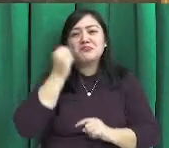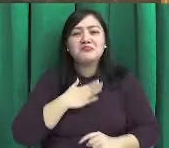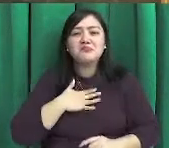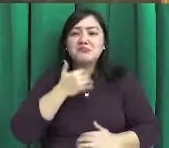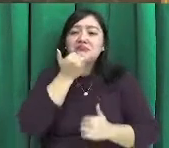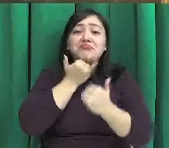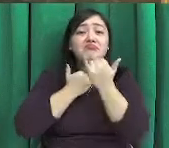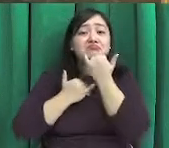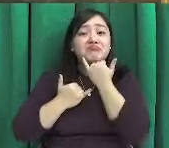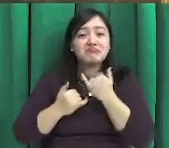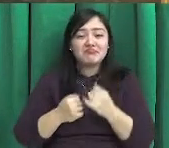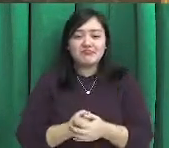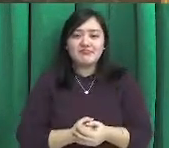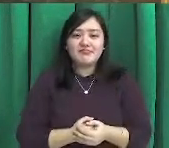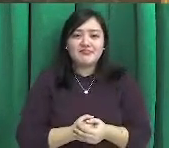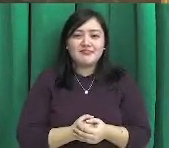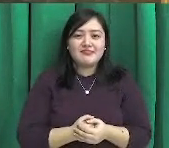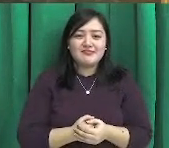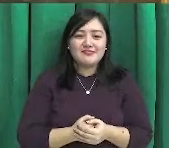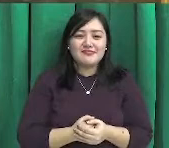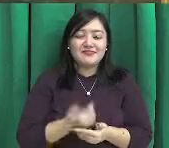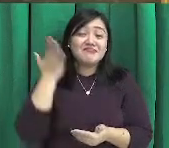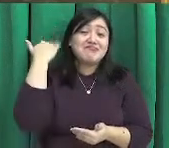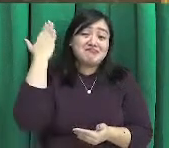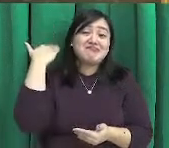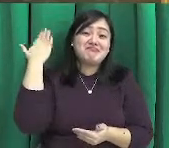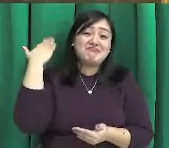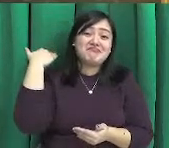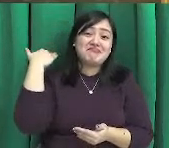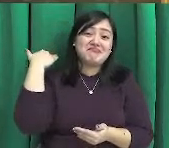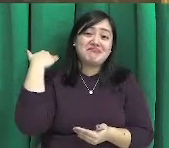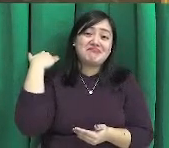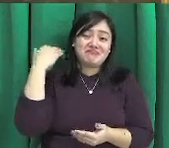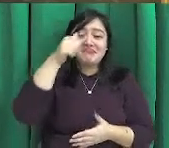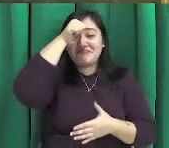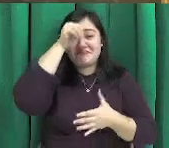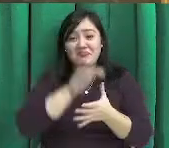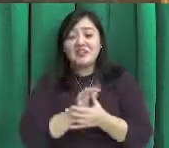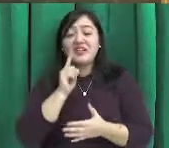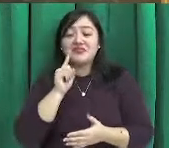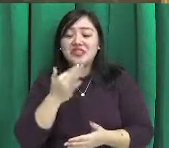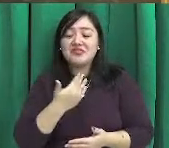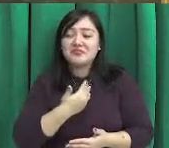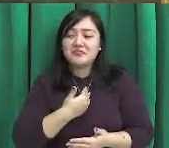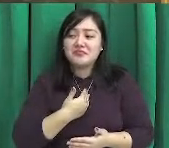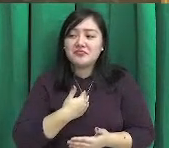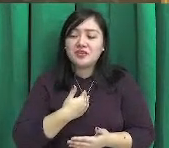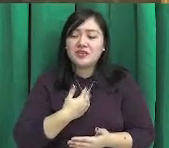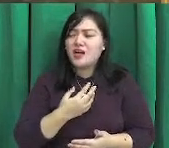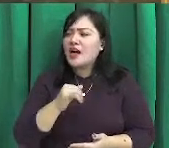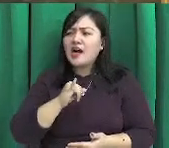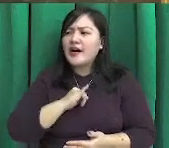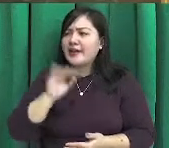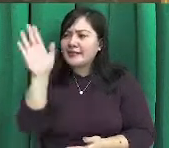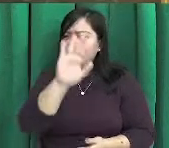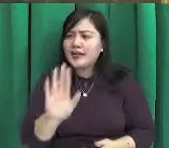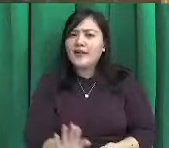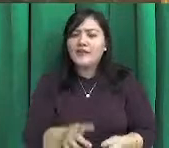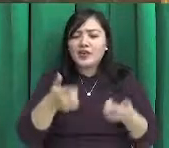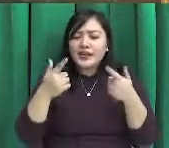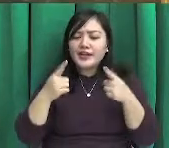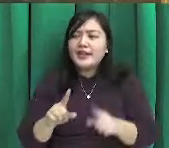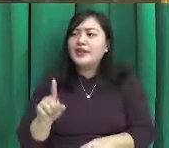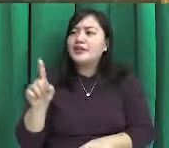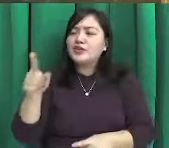Yeah. Hindi, sabi niya, hindi kita, ayoko makita kang umiiyak. Nang dahil sa aking kagagawan. Yeah. Kaya gusto ko lang makita